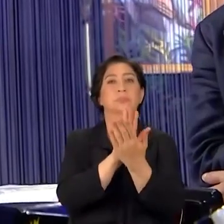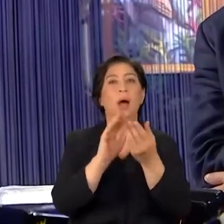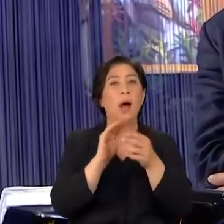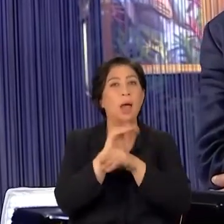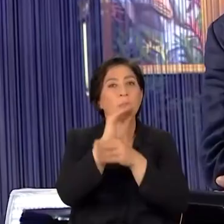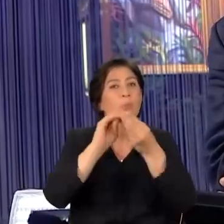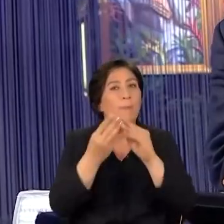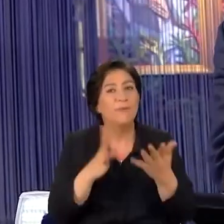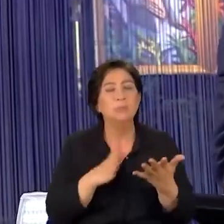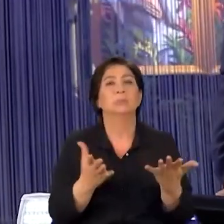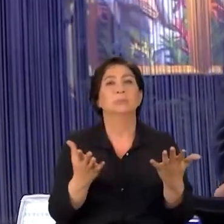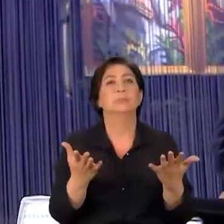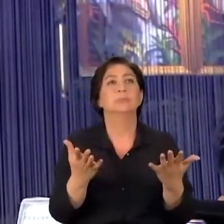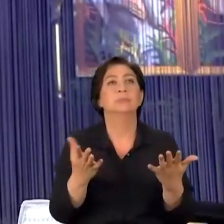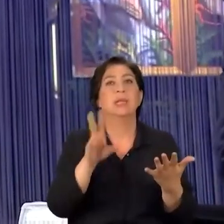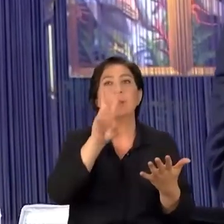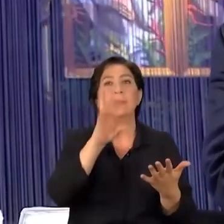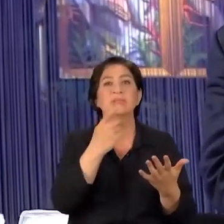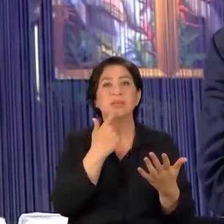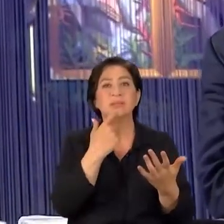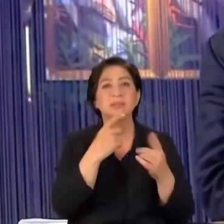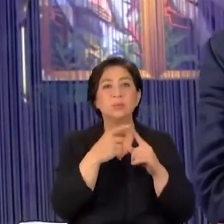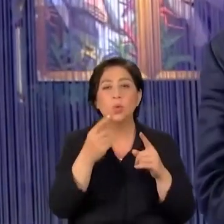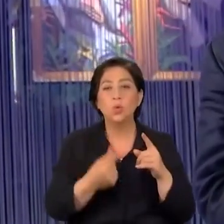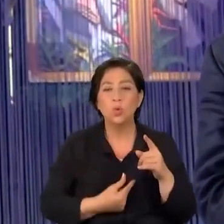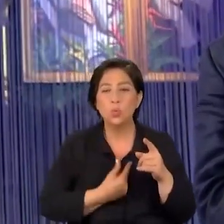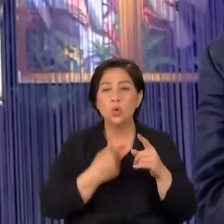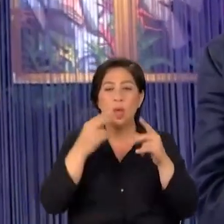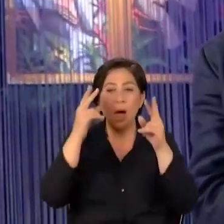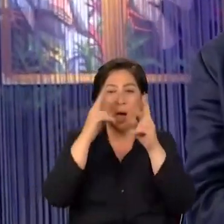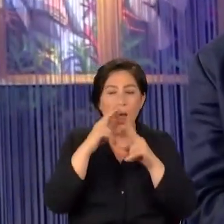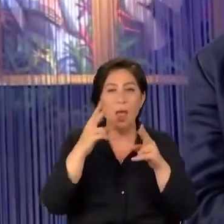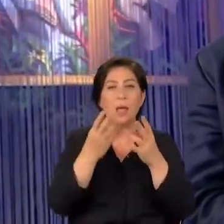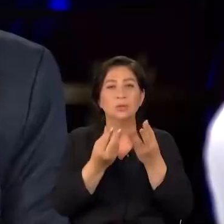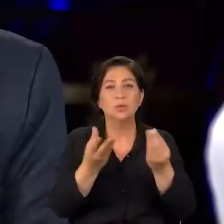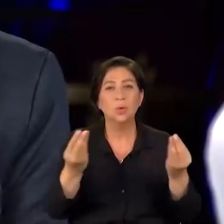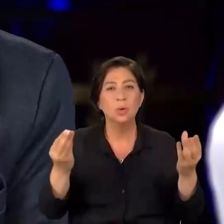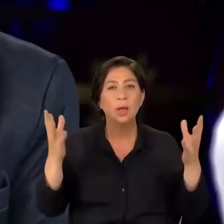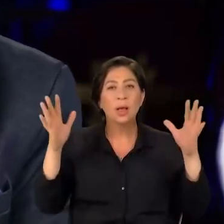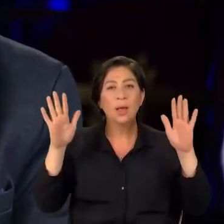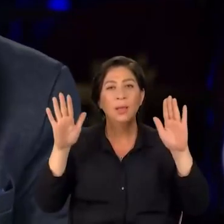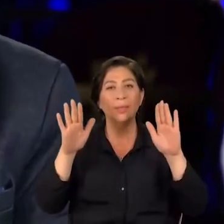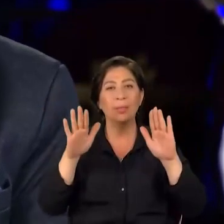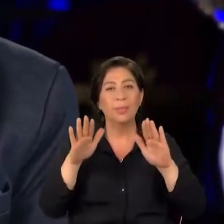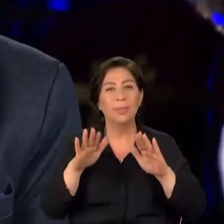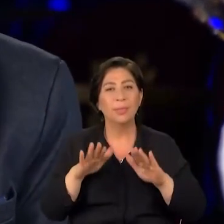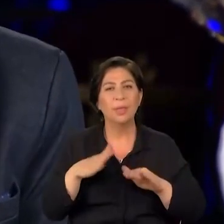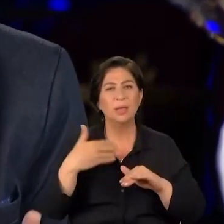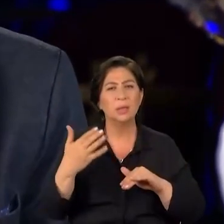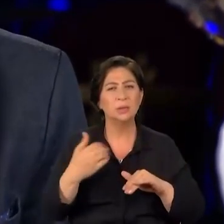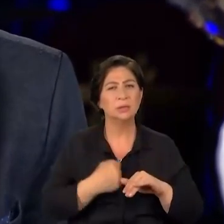problemiyle o bir anda bütün o hayalcilik, bütün o umutluluk, çoğulculuk törpülenmeye başlıyor ve giderek de